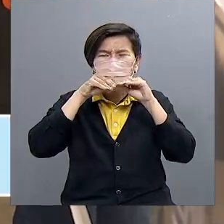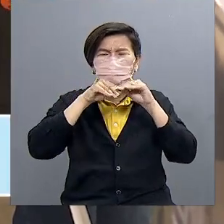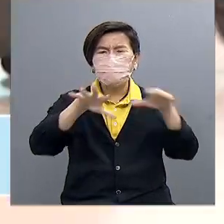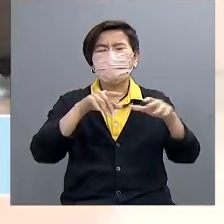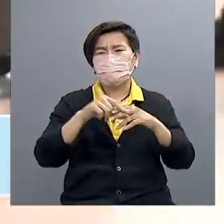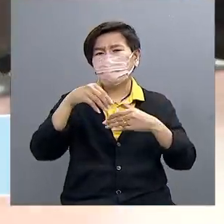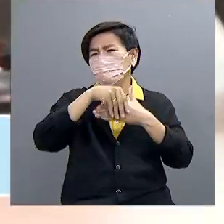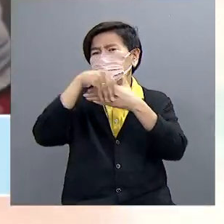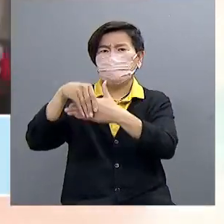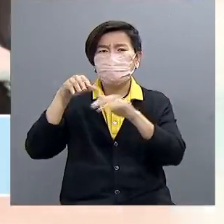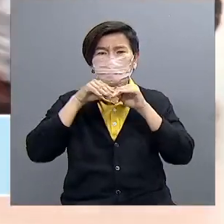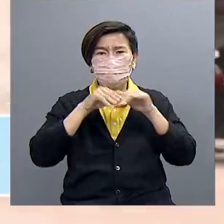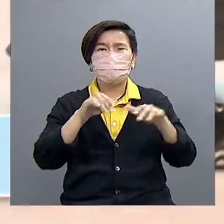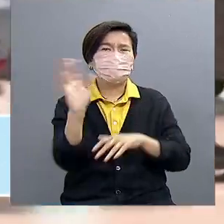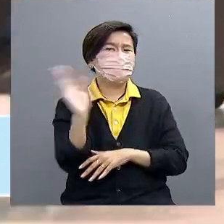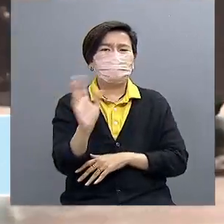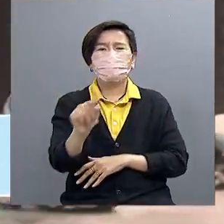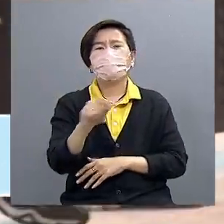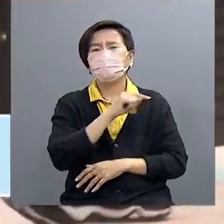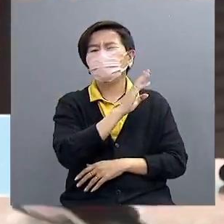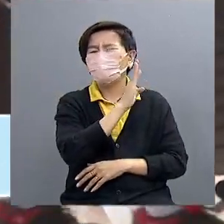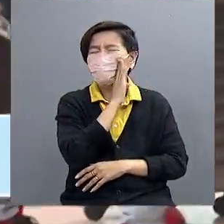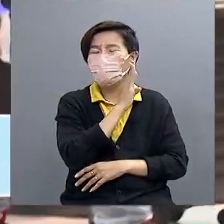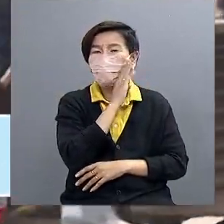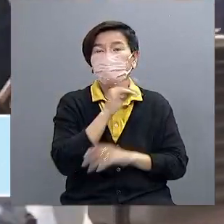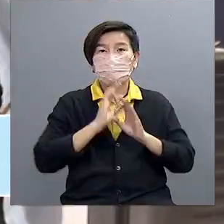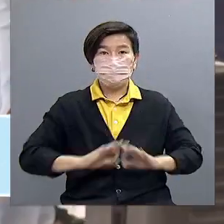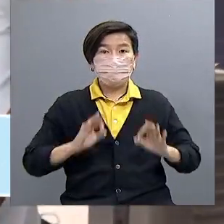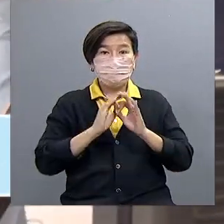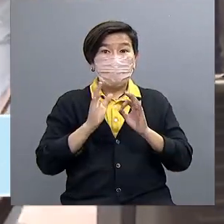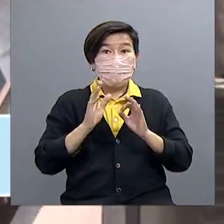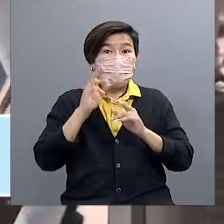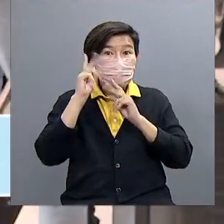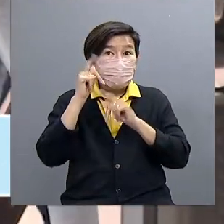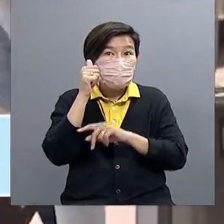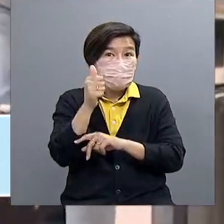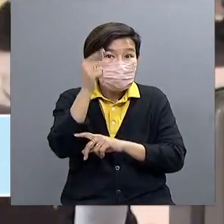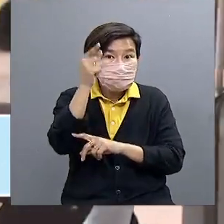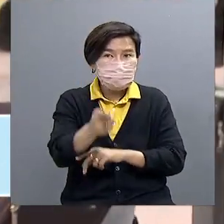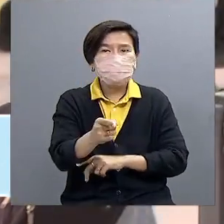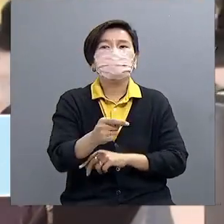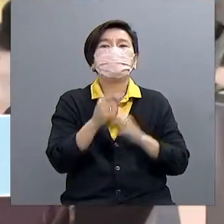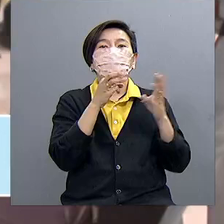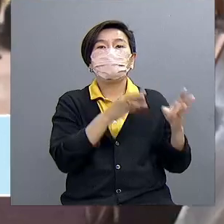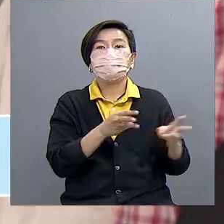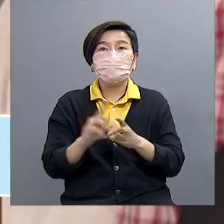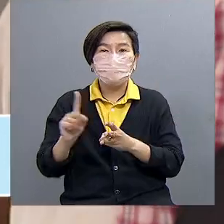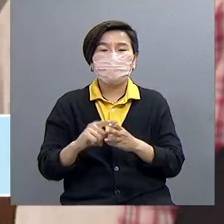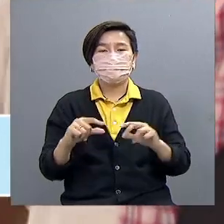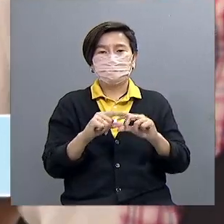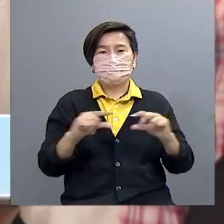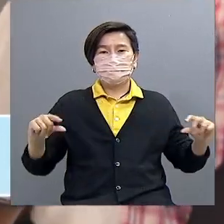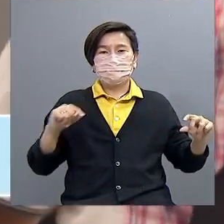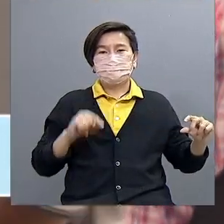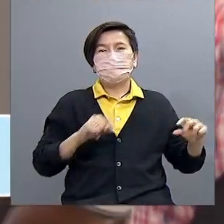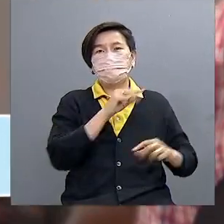น์นะคะและเพื่อให้ประชาชนนั้นได้รับข้อมูลข่าวสารจากสำนักงานการบินพลเรือนแห่งประเทศไทยสามารถติดตามได้ที่เว็บไซต์